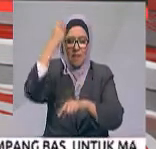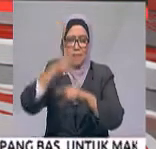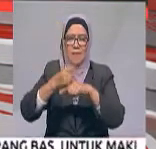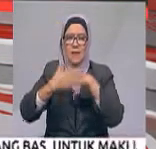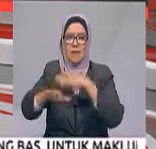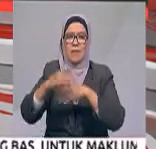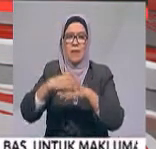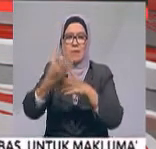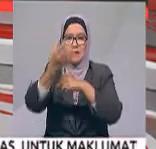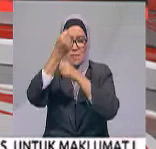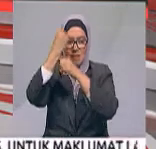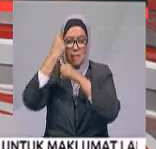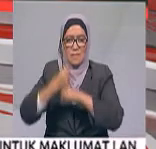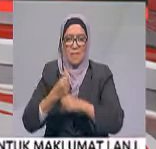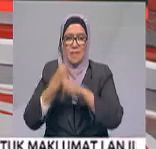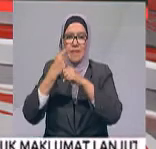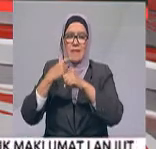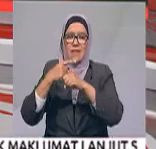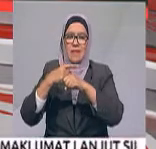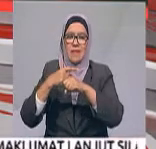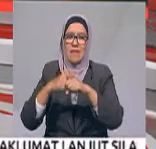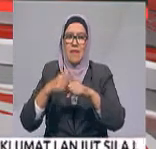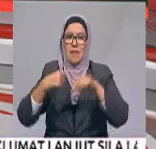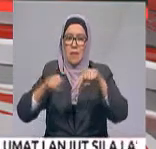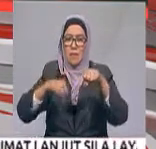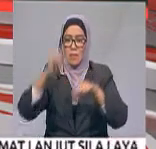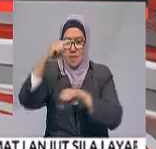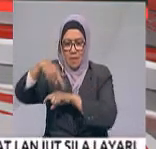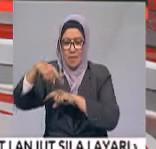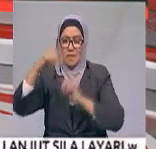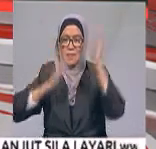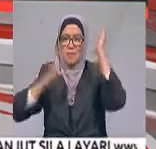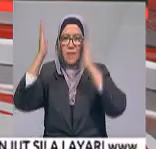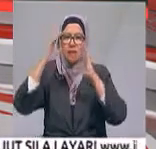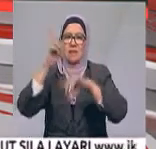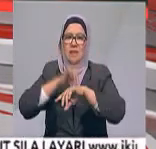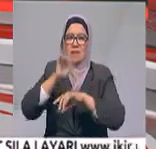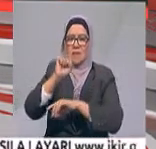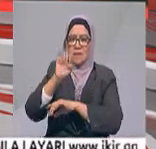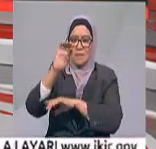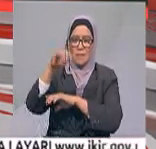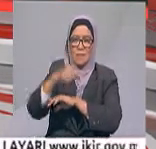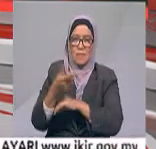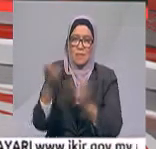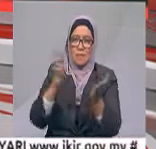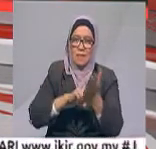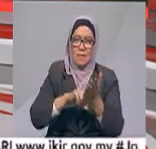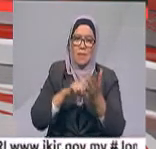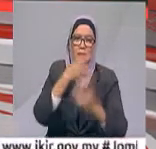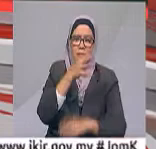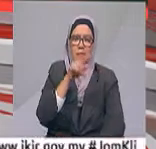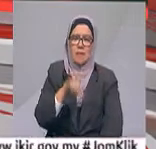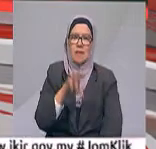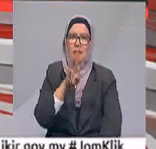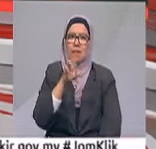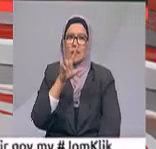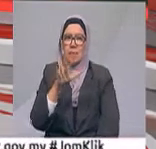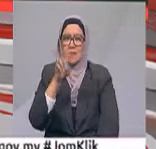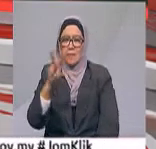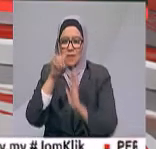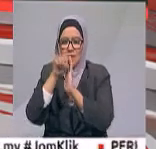GP Malaysia di Litar Antarabangsa Sepang dengan catatan masa 40 minit 14.632